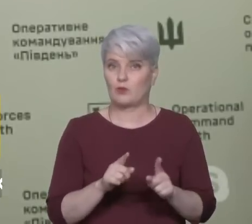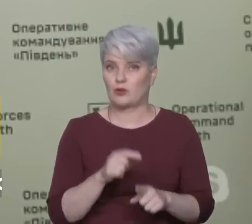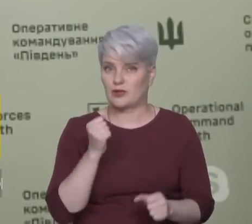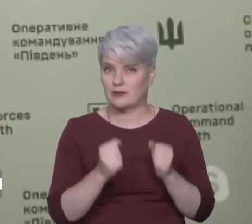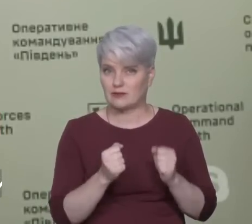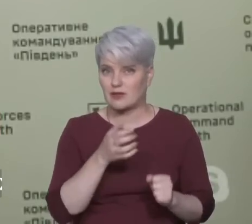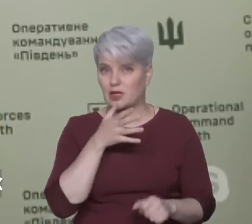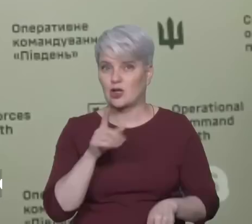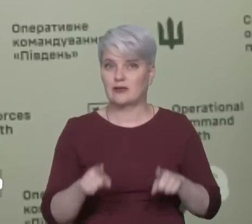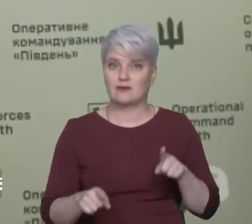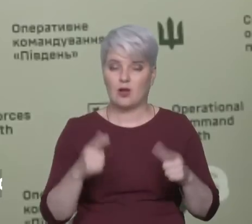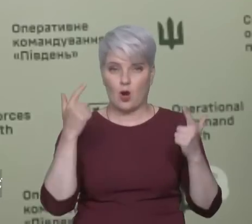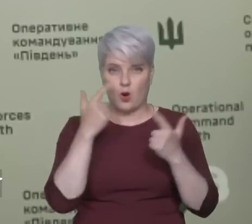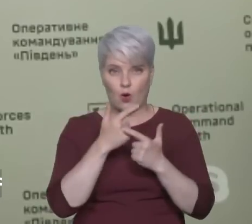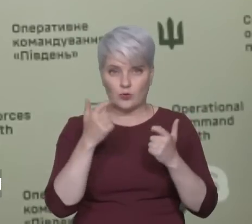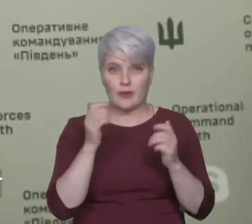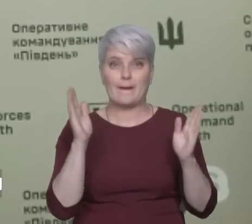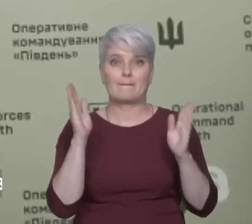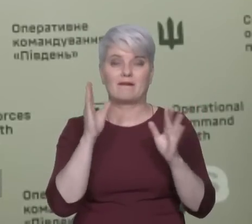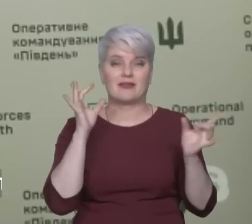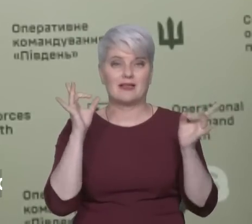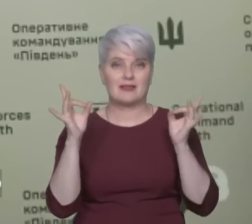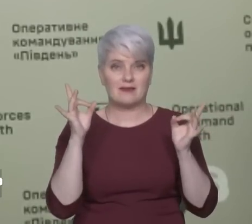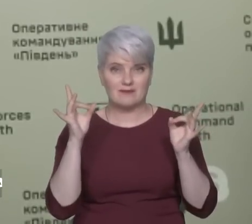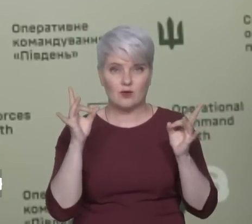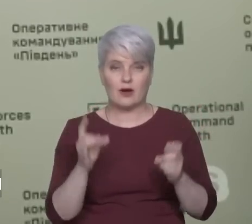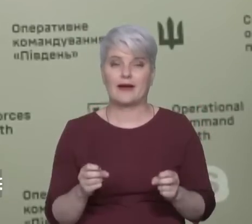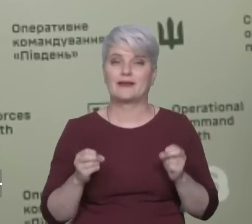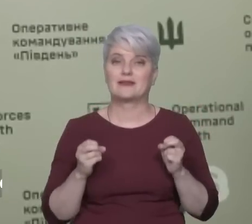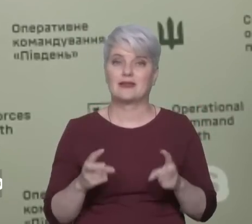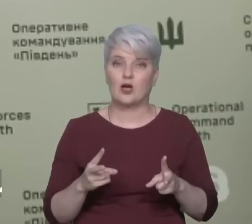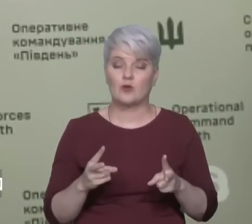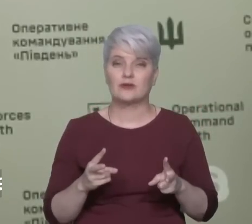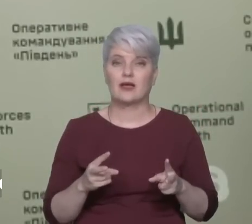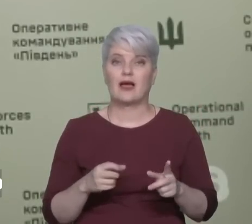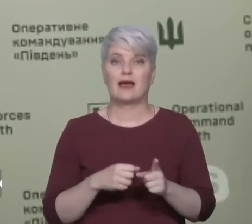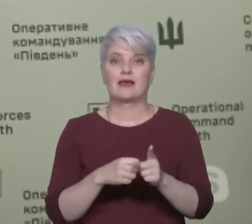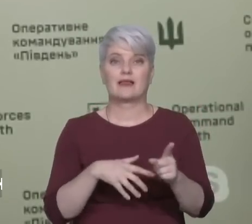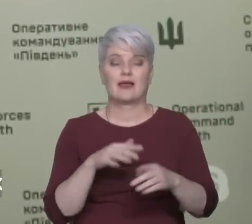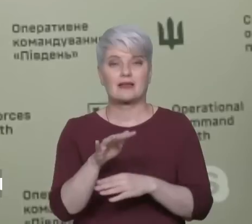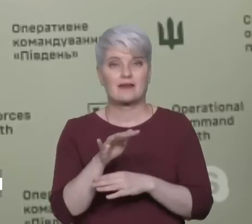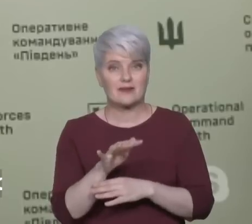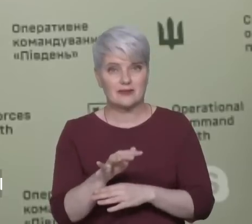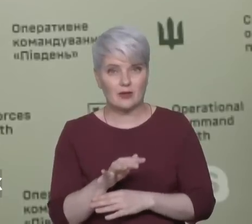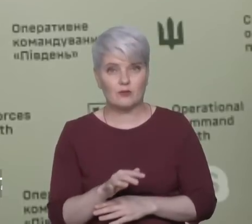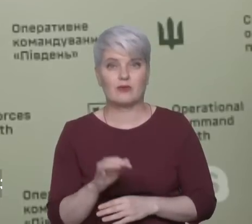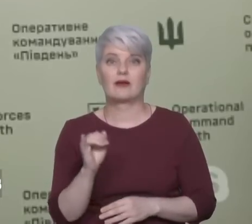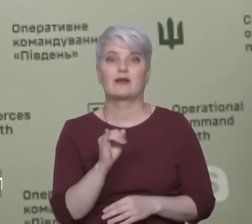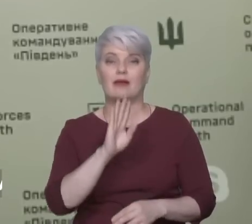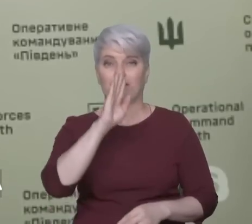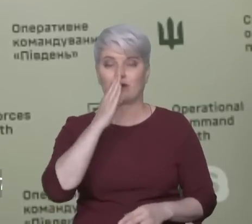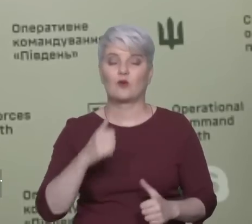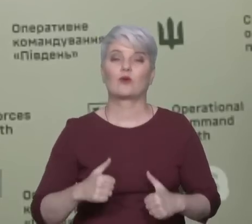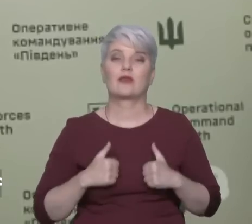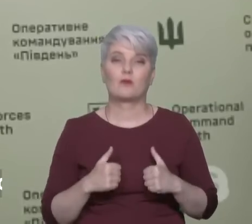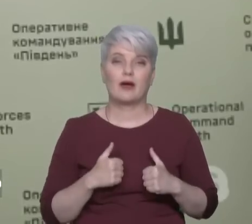від часу. Оголошується повітряна тривога і загроза реактивними системами залпового вогню. І ворог